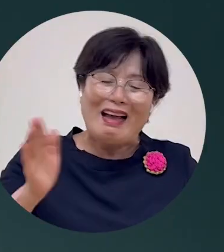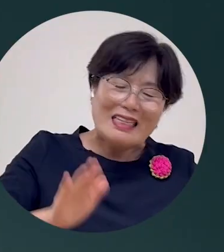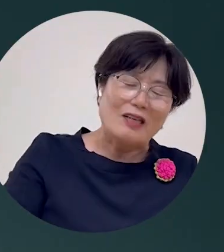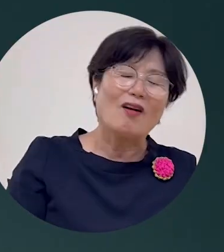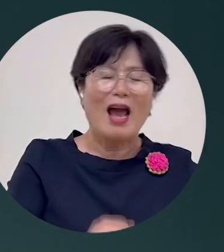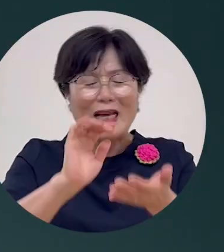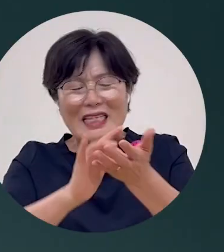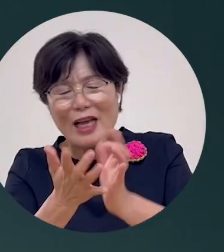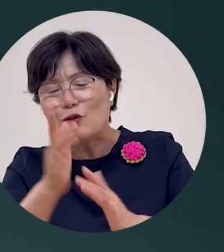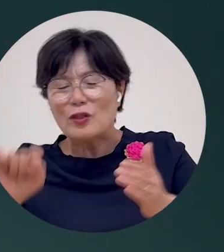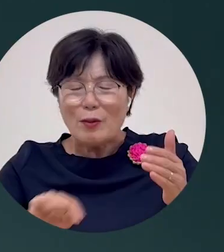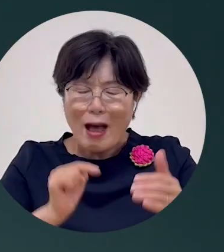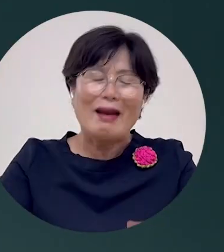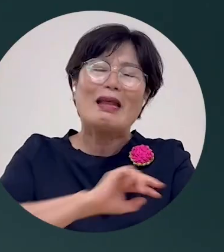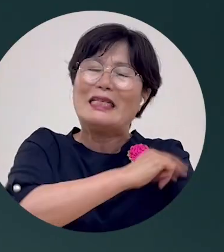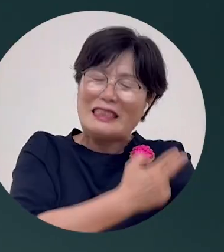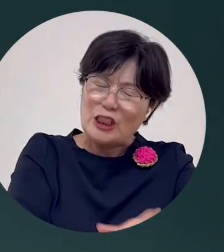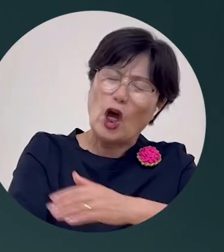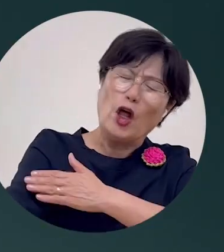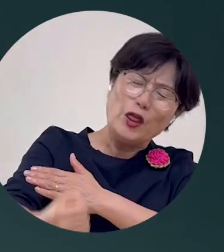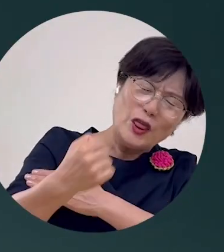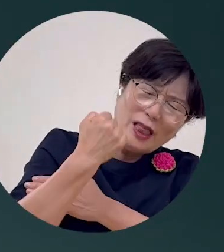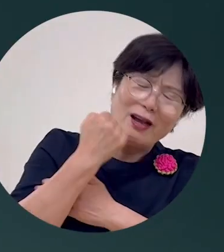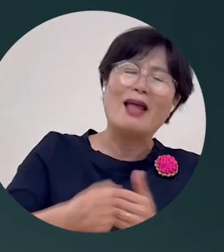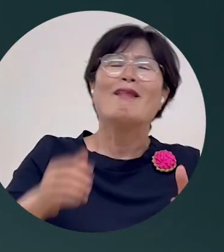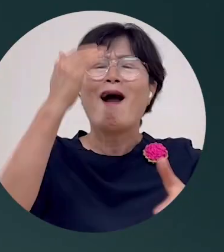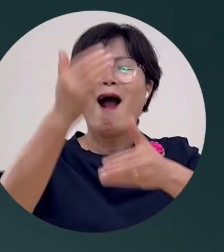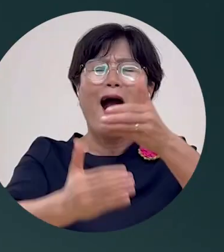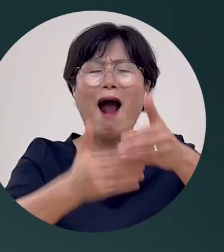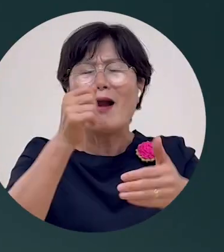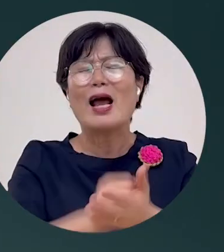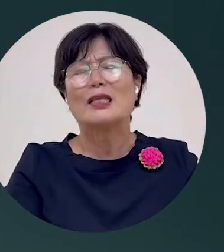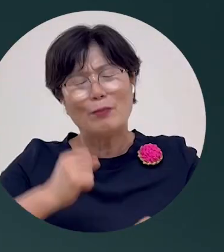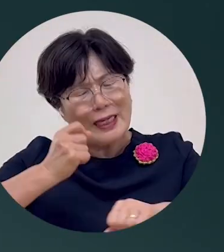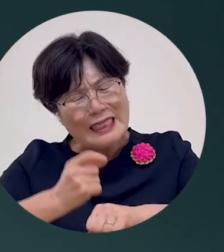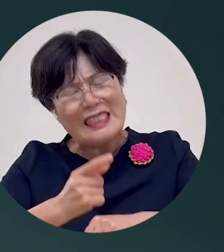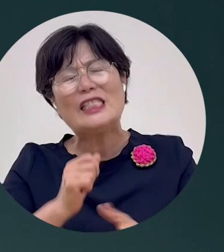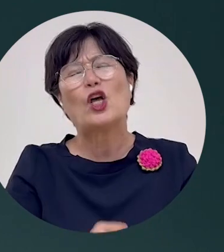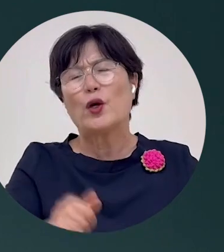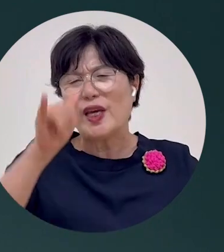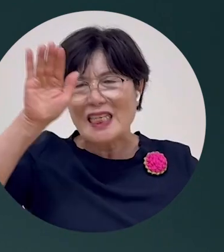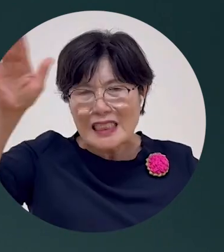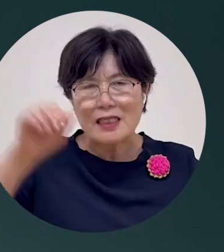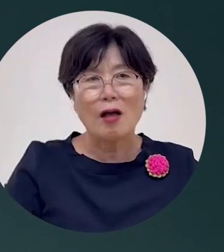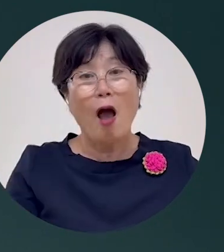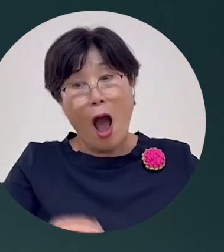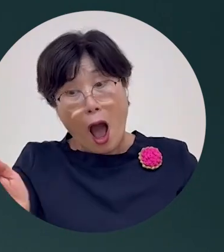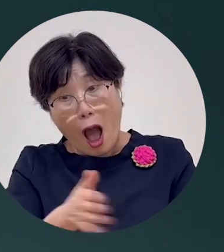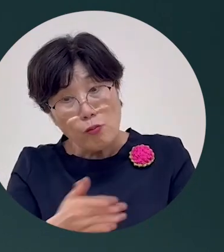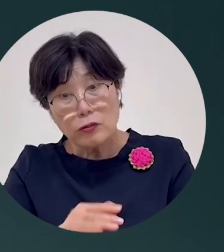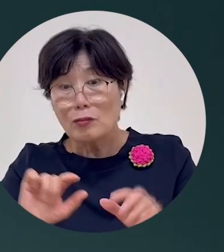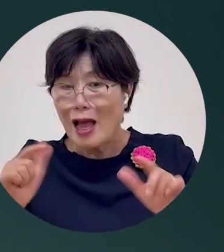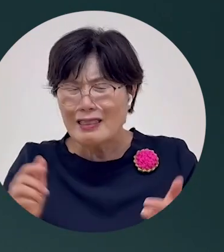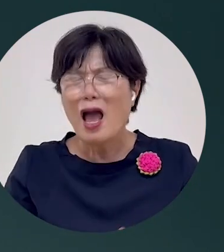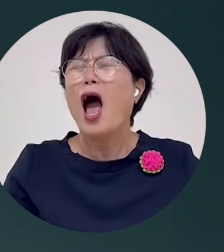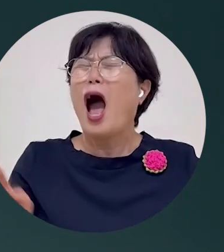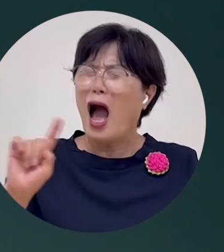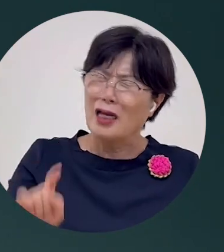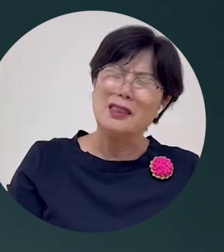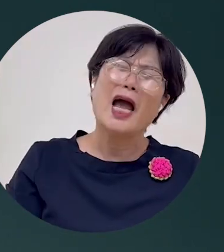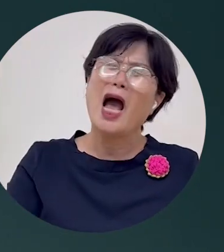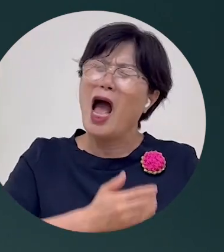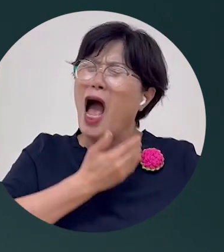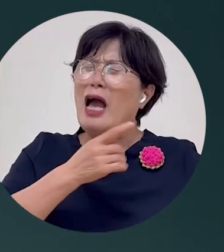전지전능한 신성이 가득합니다. 이 말이 아무 말이 아닌 것 같은데 굉장히 중요한 말입니다.